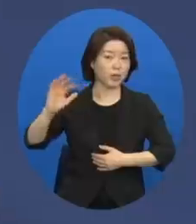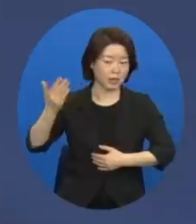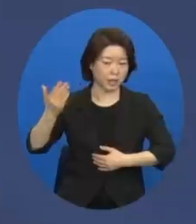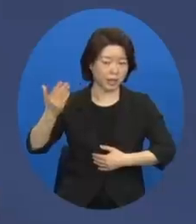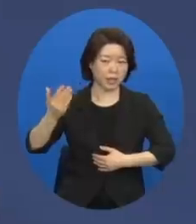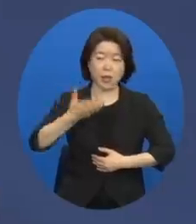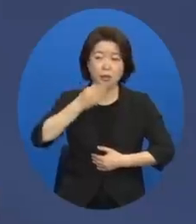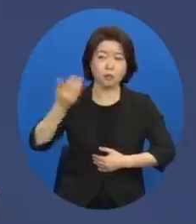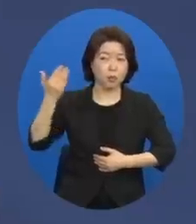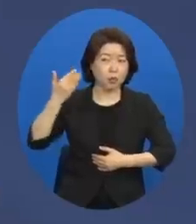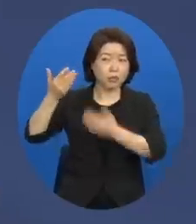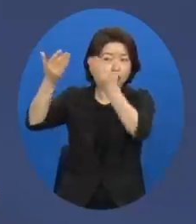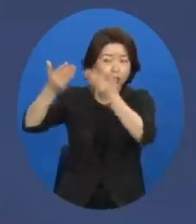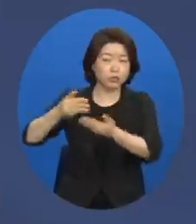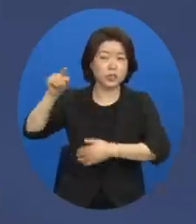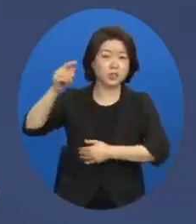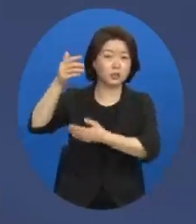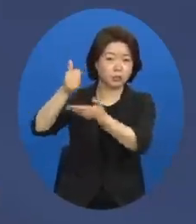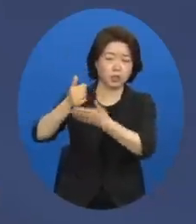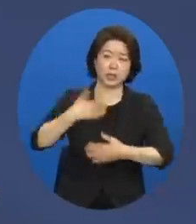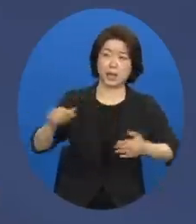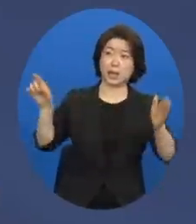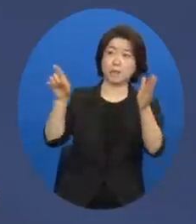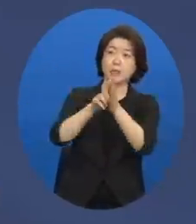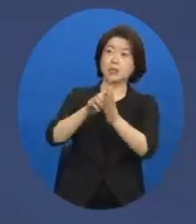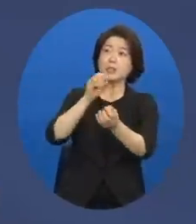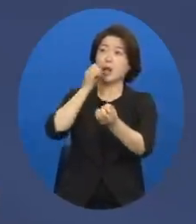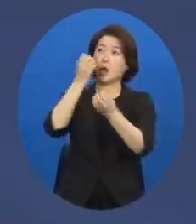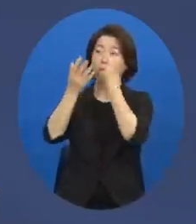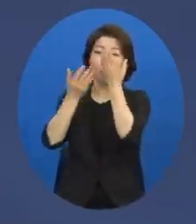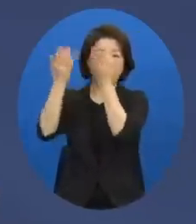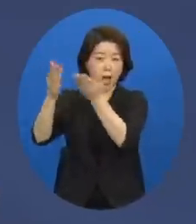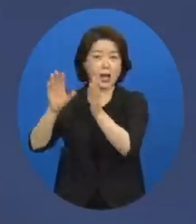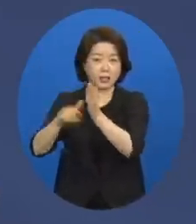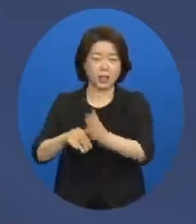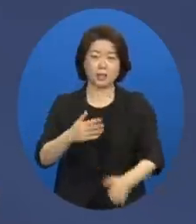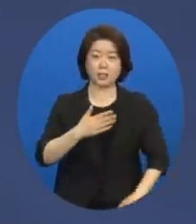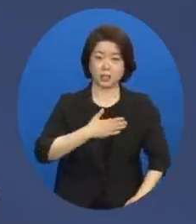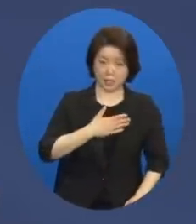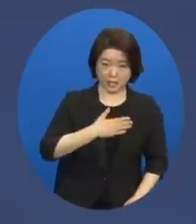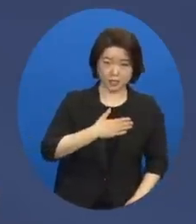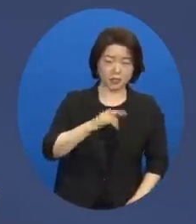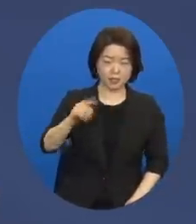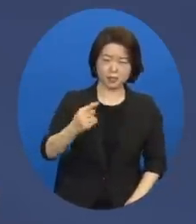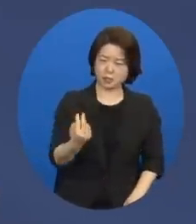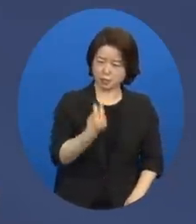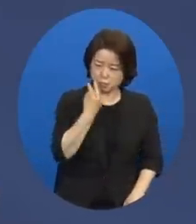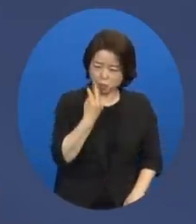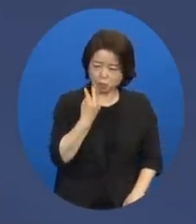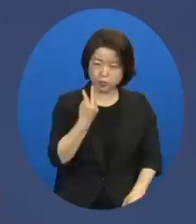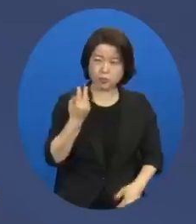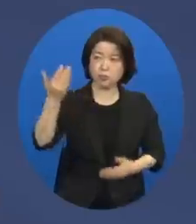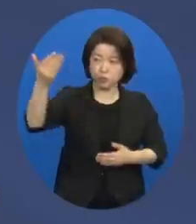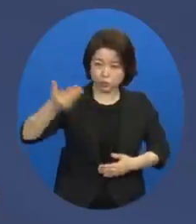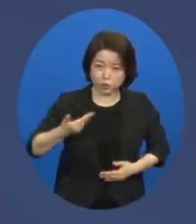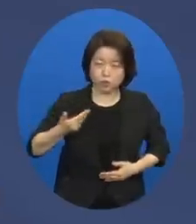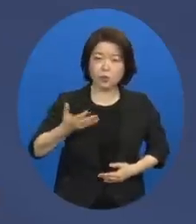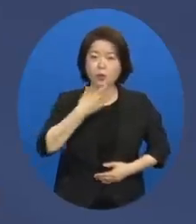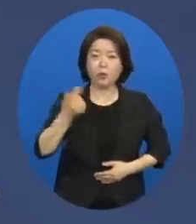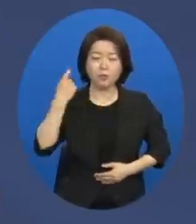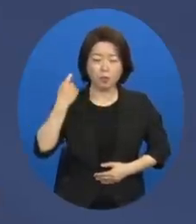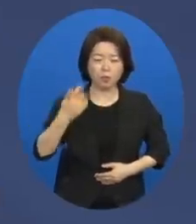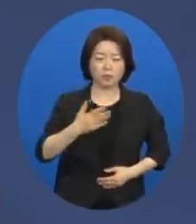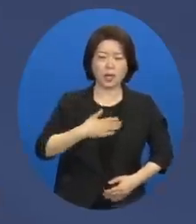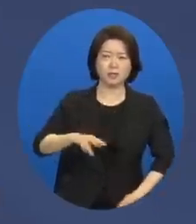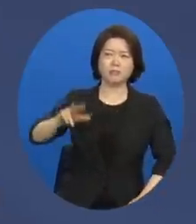주신 그분에게 내가 믿는다는 말을 할 때에는 적어도 나는 그 목숨 준 복음을 적어도 목숨